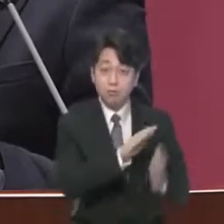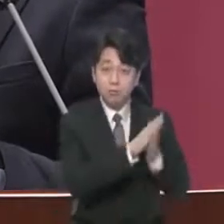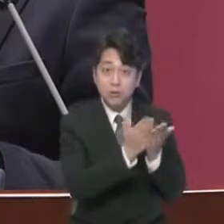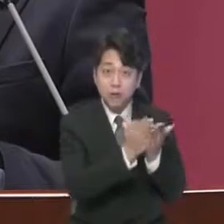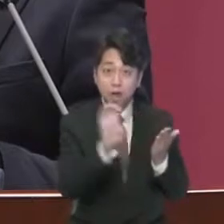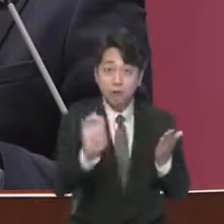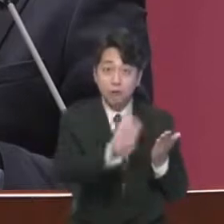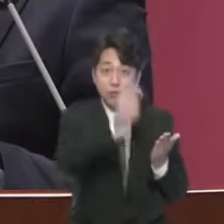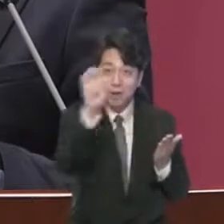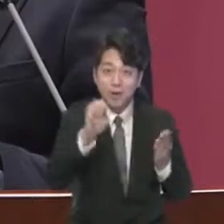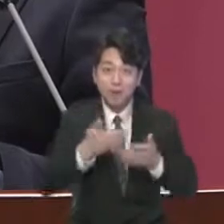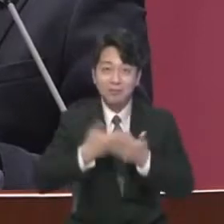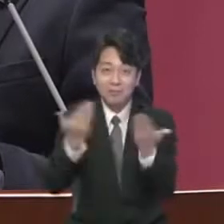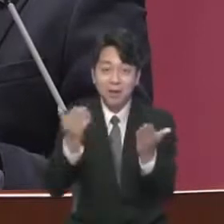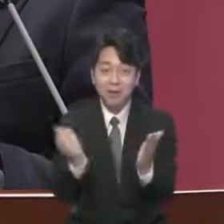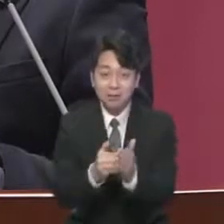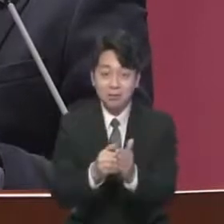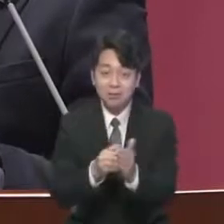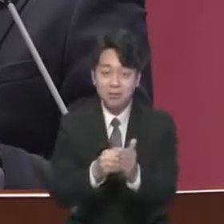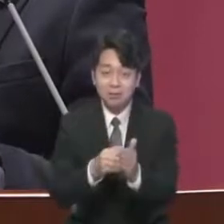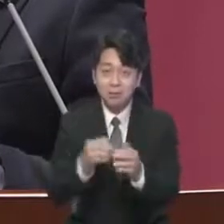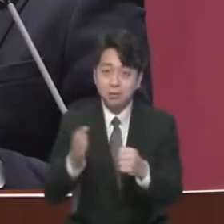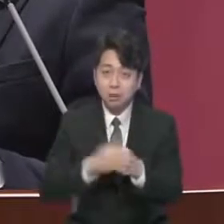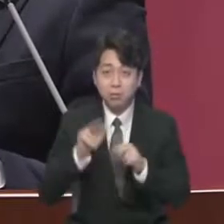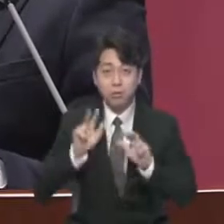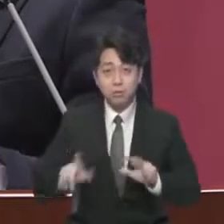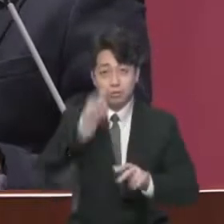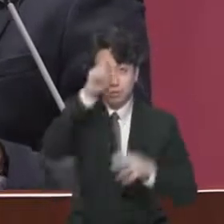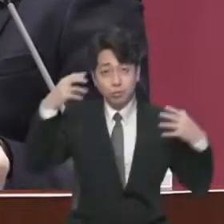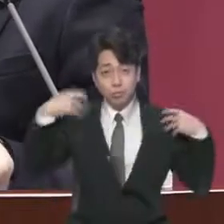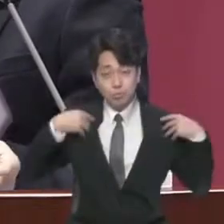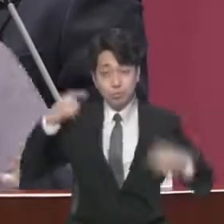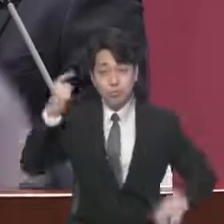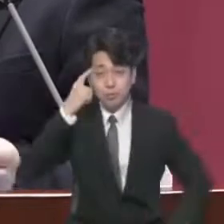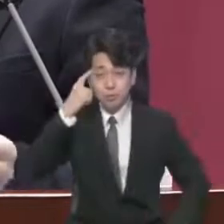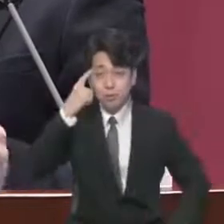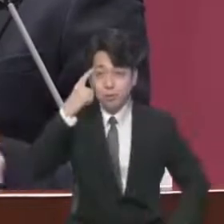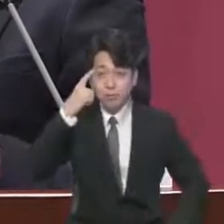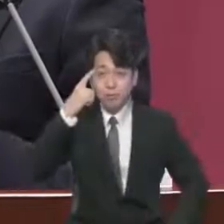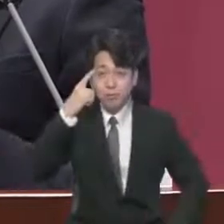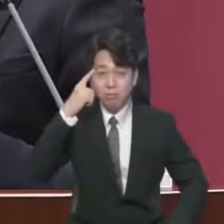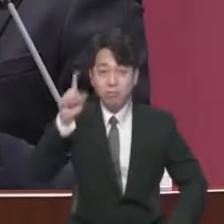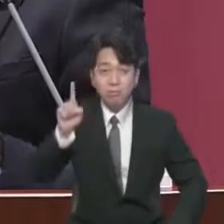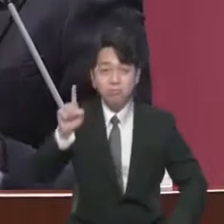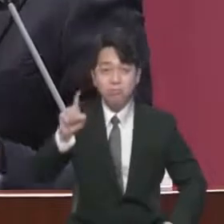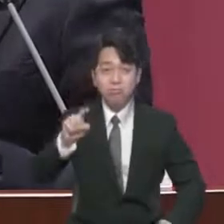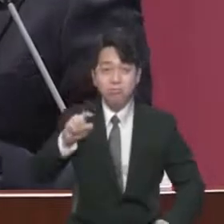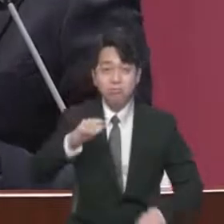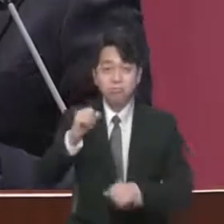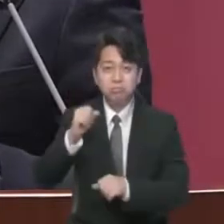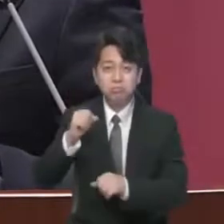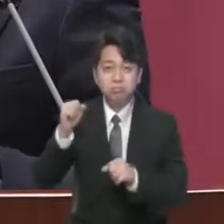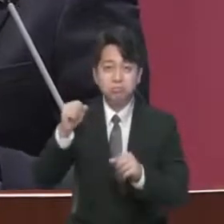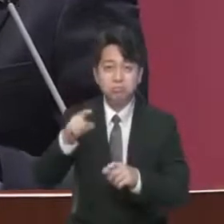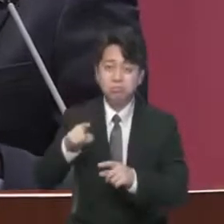받은 책이라며 구시대적이다, 극우적이라 이런 원색적인 비난을 하고 있습니다. 부총리께서도 저에 대한 이런 비난